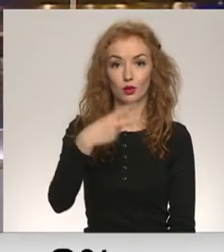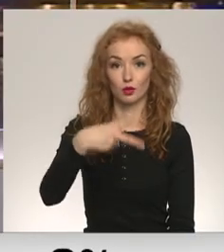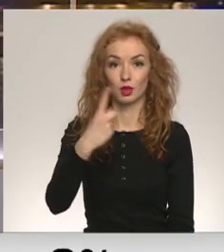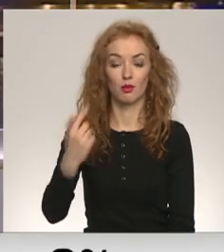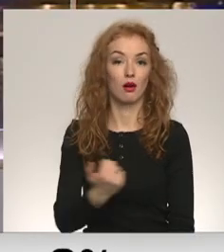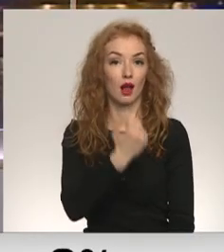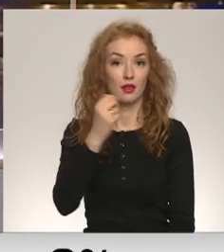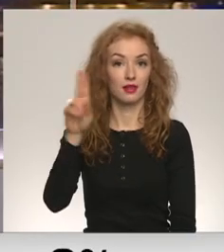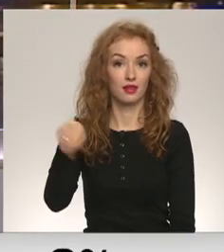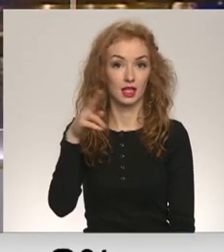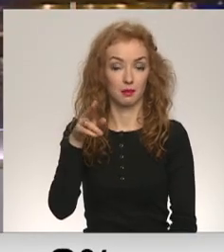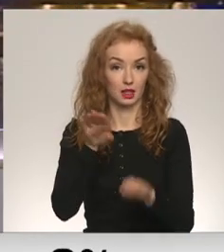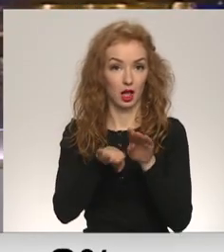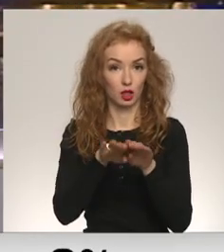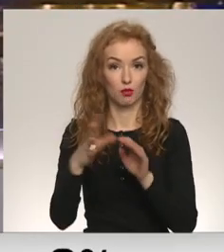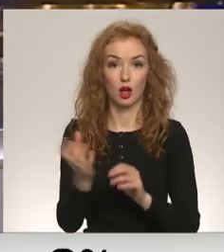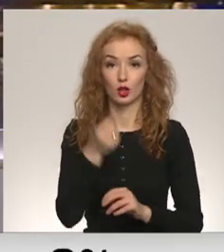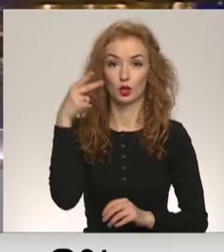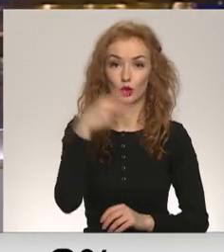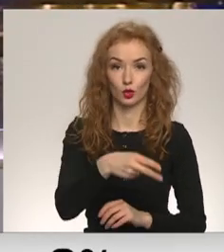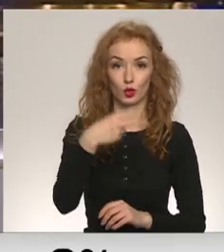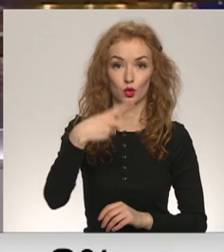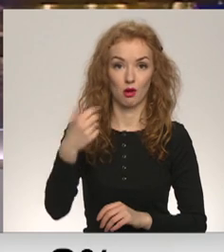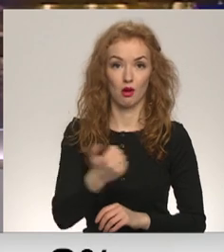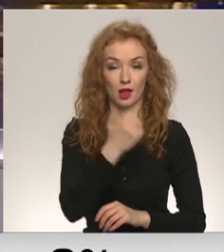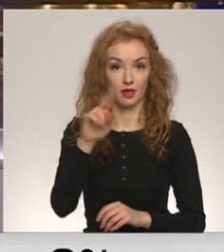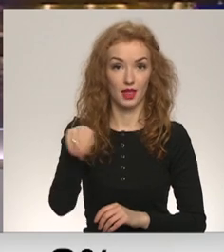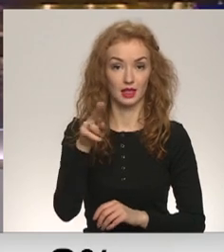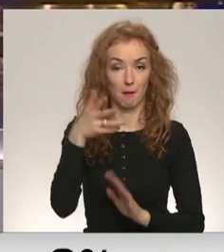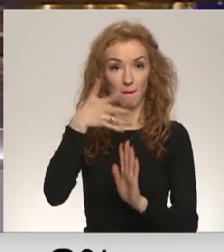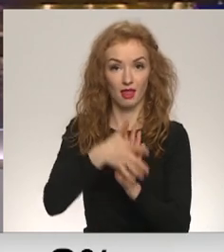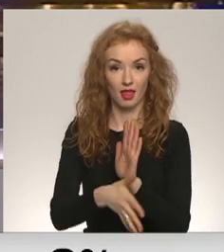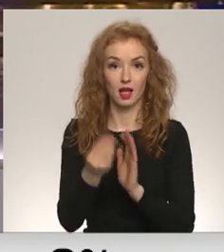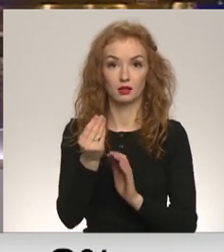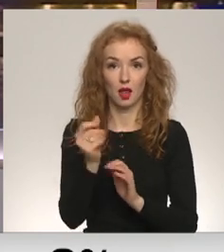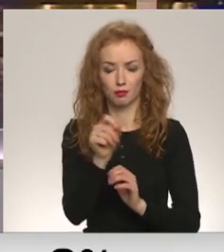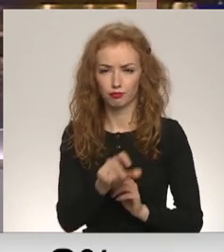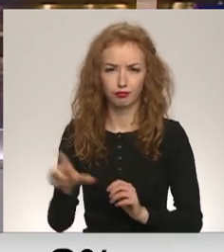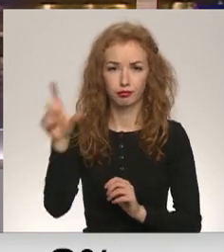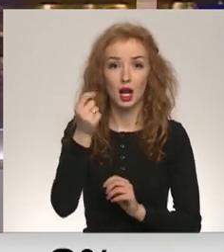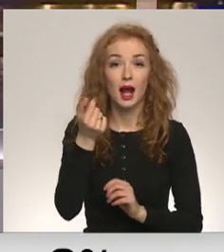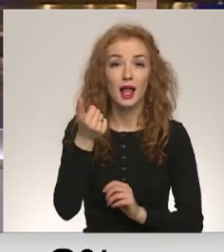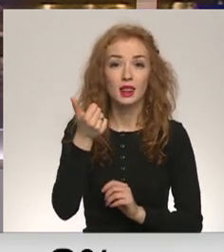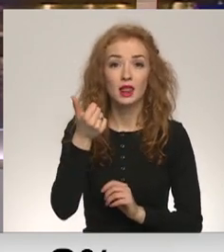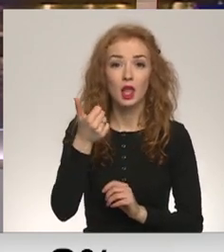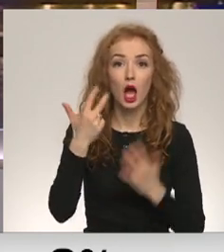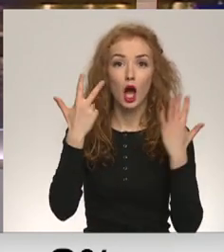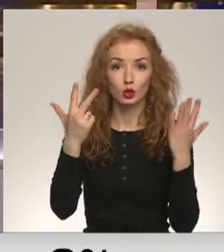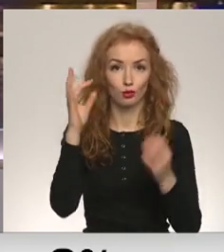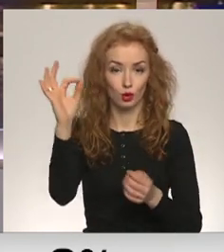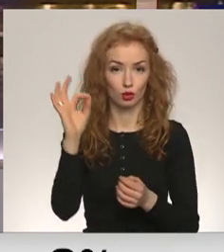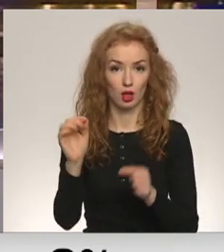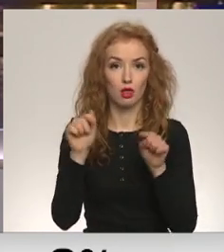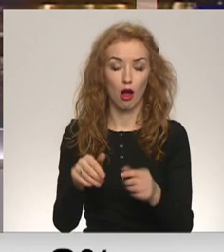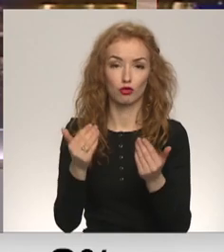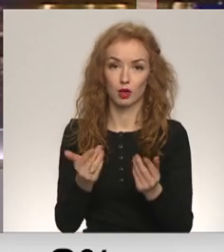2021. gada decembrī salīdzinājumā ar 2020. gada decembri patēriņa cenas pieaugušas gandrīz par 8%. To